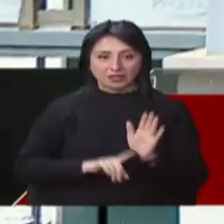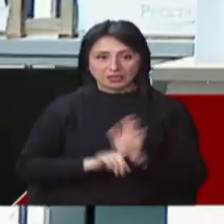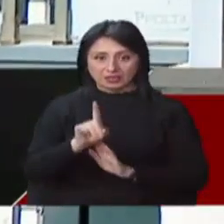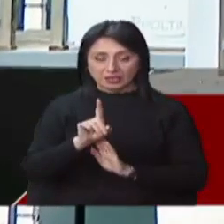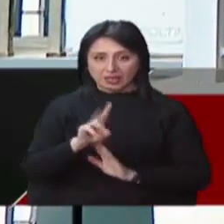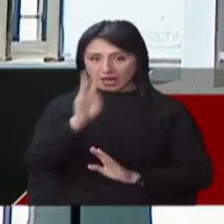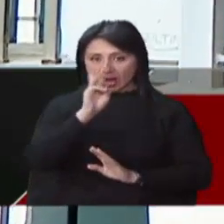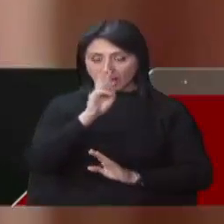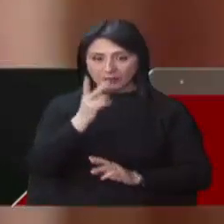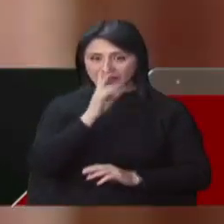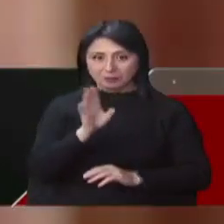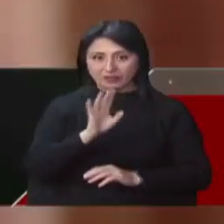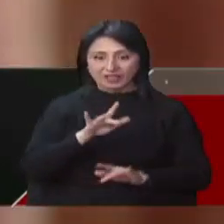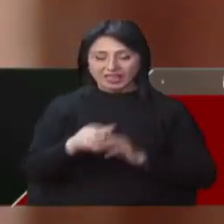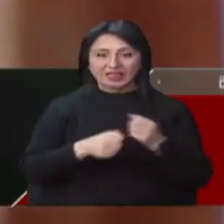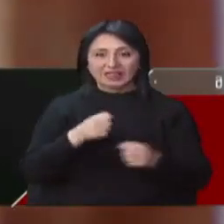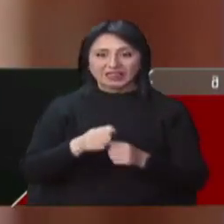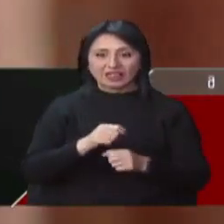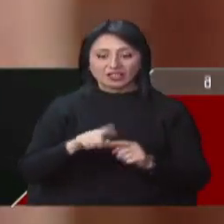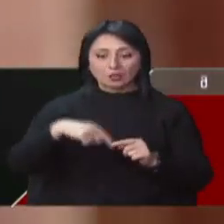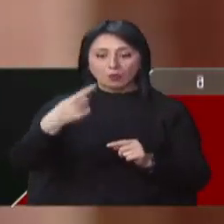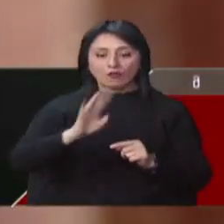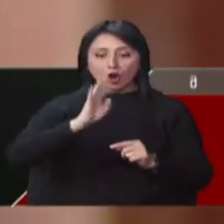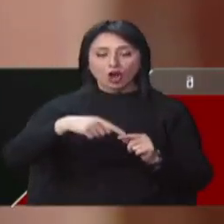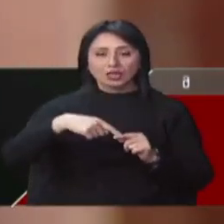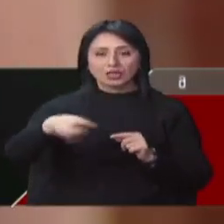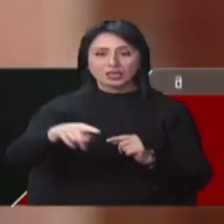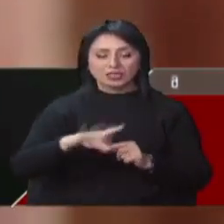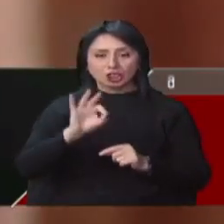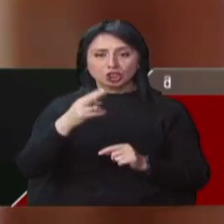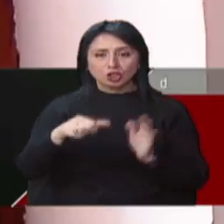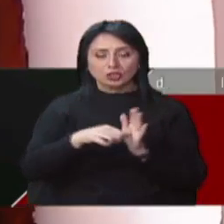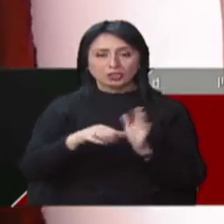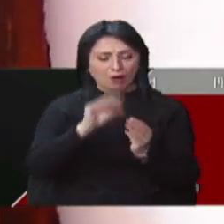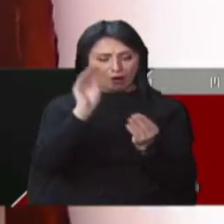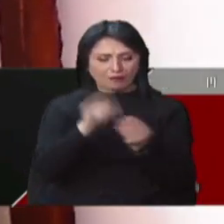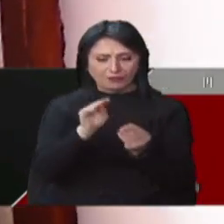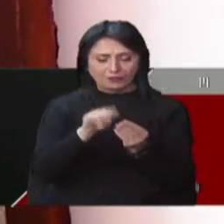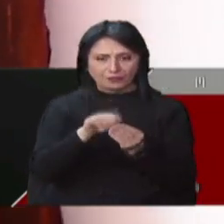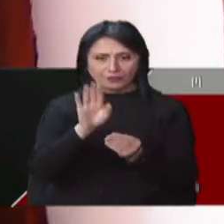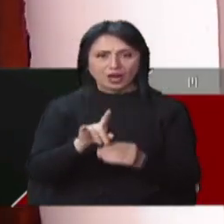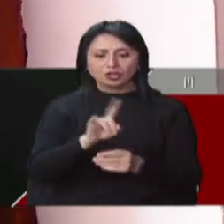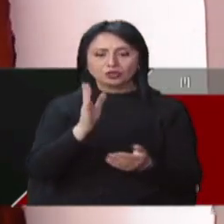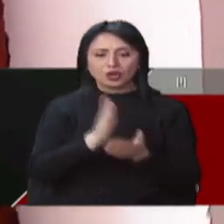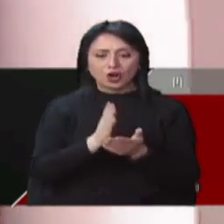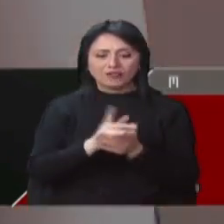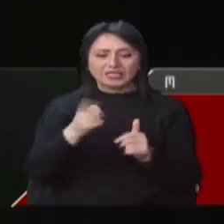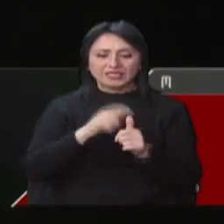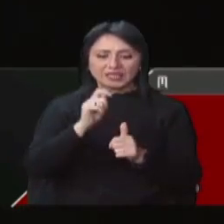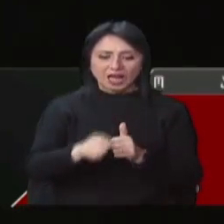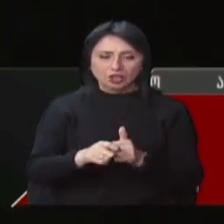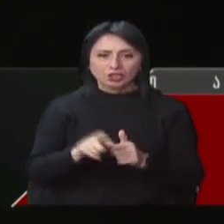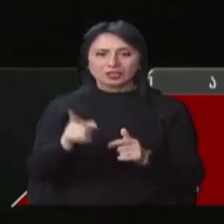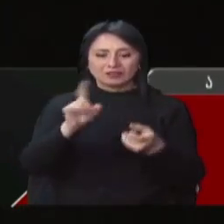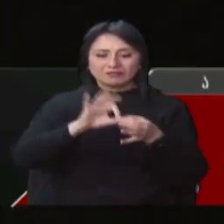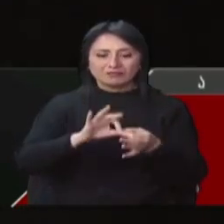ამოქმედდა. ხელფასის მიუხედავად დასაქმებულებს მომდევნო 4 წლის განმავლობაში უნარჩუნდებათ სოციალურად დაუცველის სტატუსი,